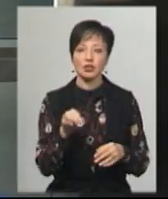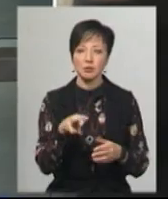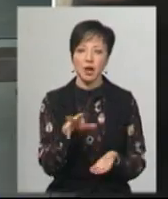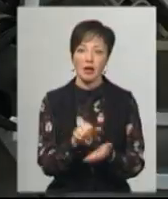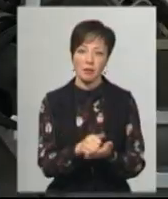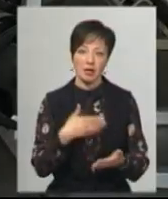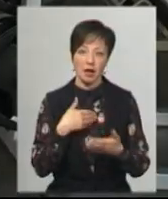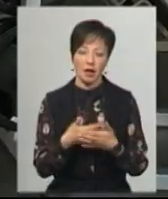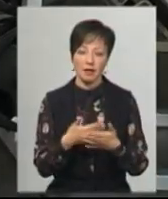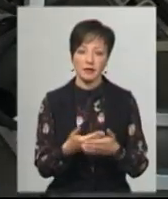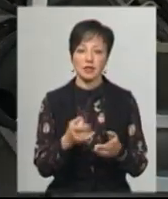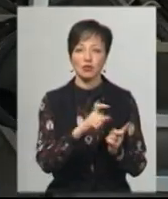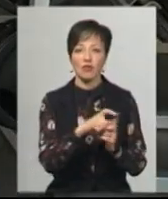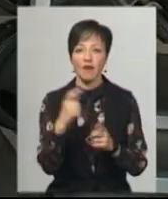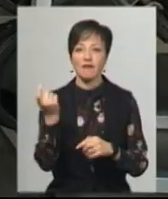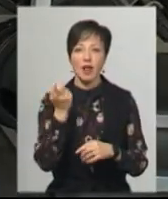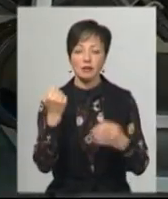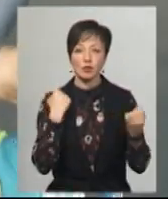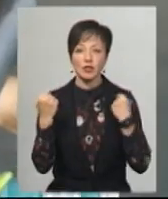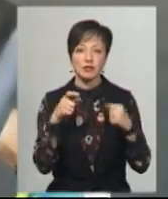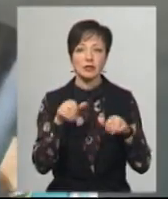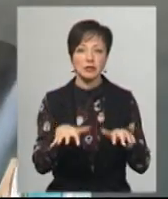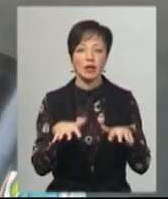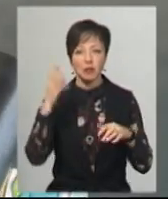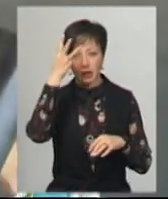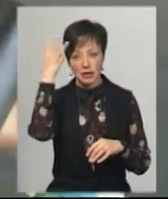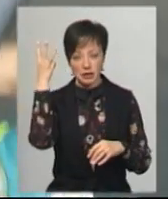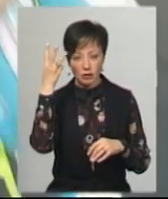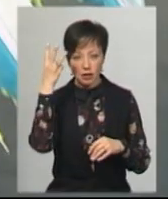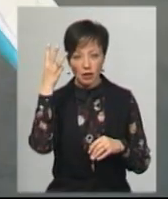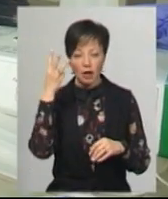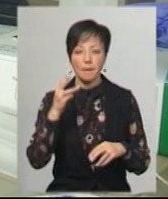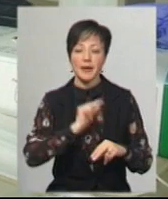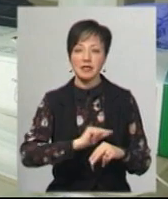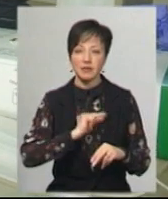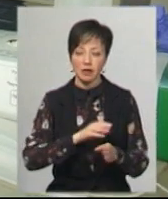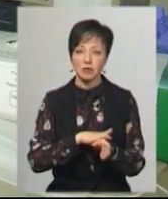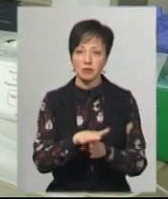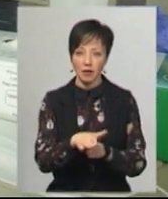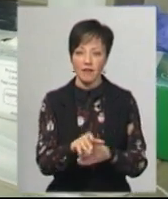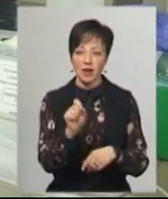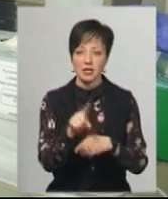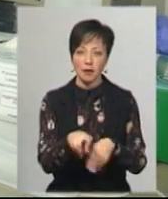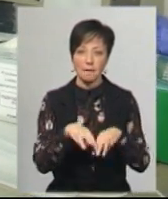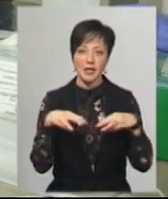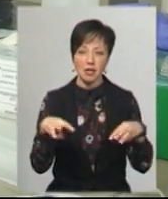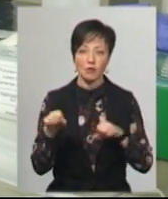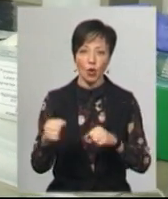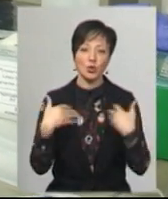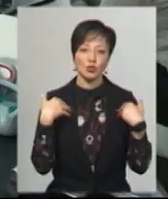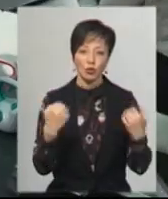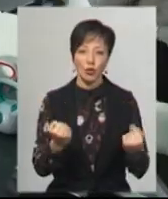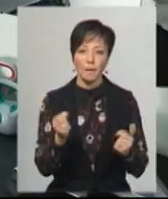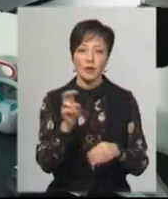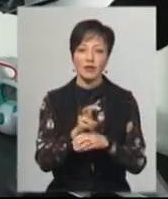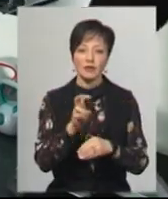активно позайматися. За словами власниці спортивного залу в Хмельницькому Анни Бітнер, працівники дотримуються вказівок Міністерства охорони здоров'я